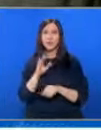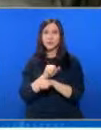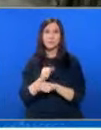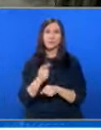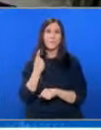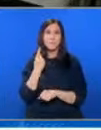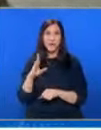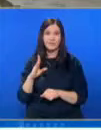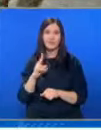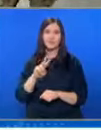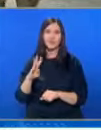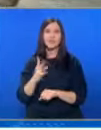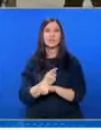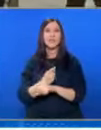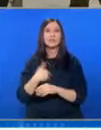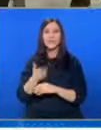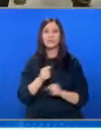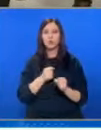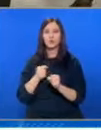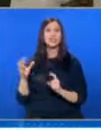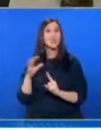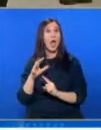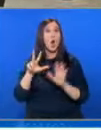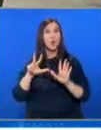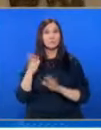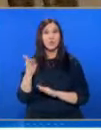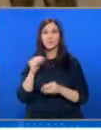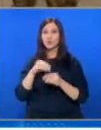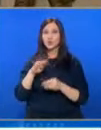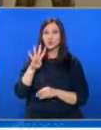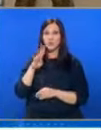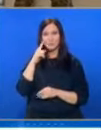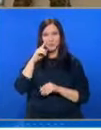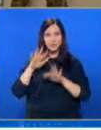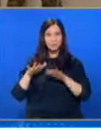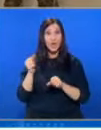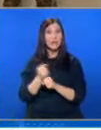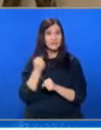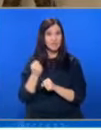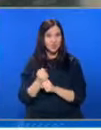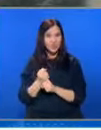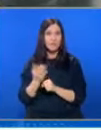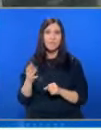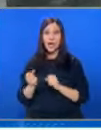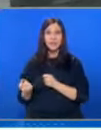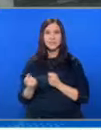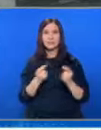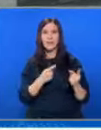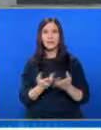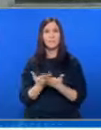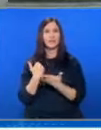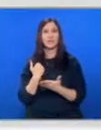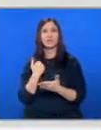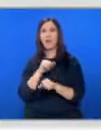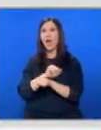24 часа след терористичната атака, като 8 от тях, включително 4-мата за подозрени извършители, бяха изпратени в